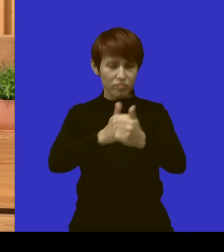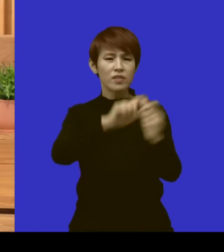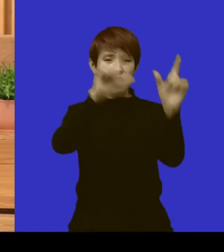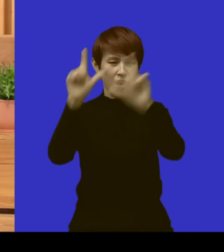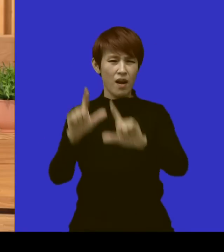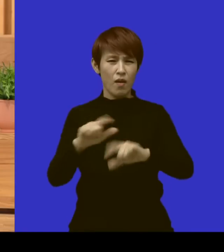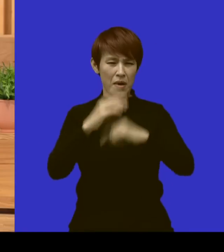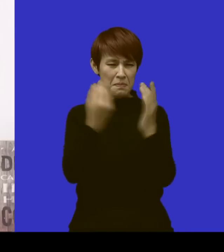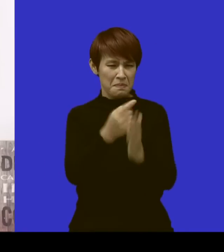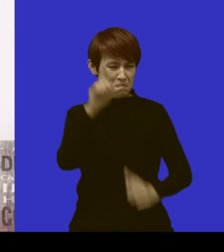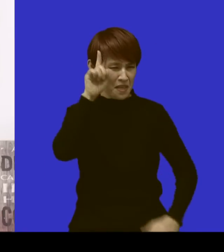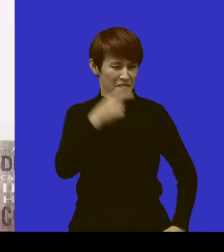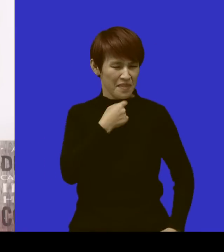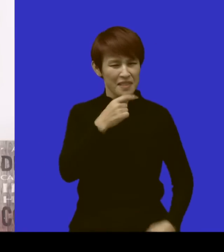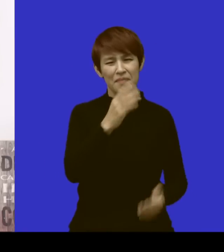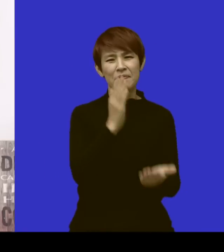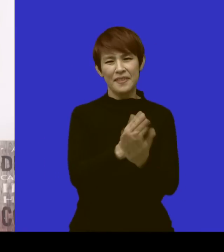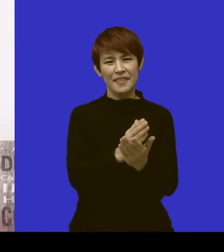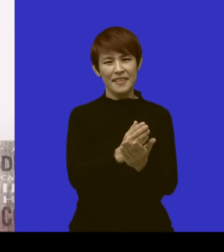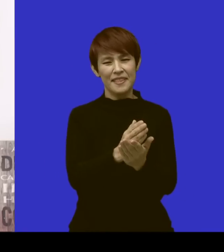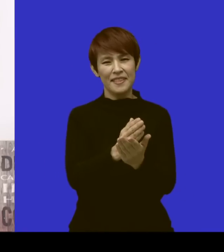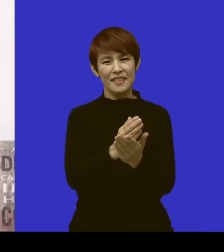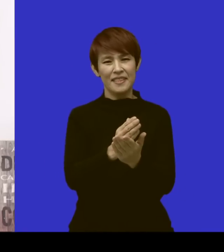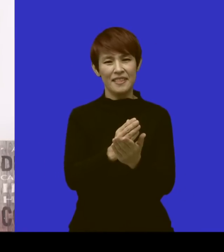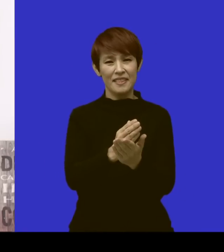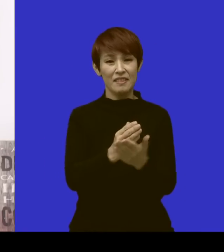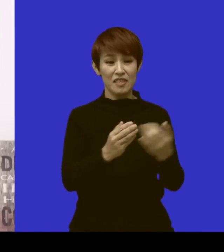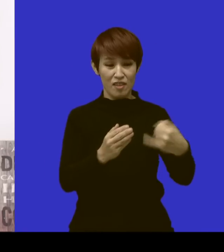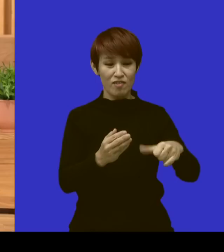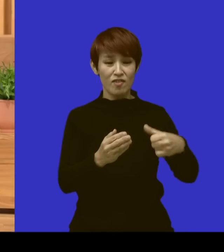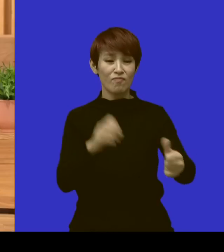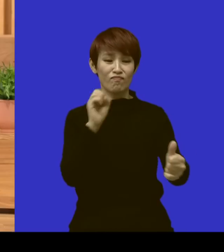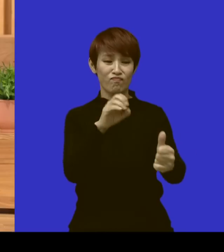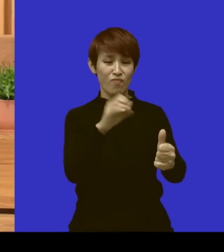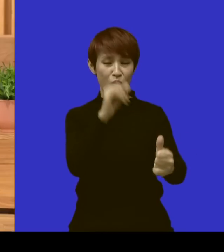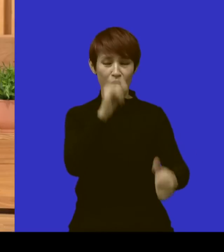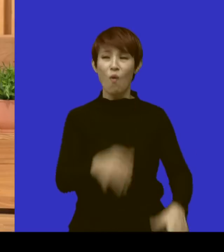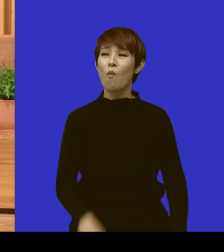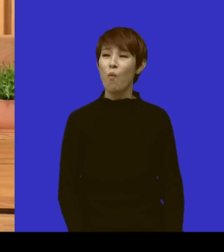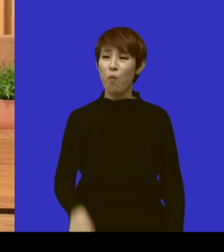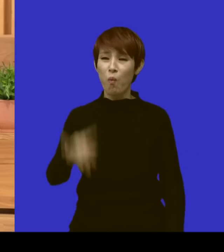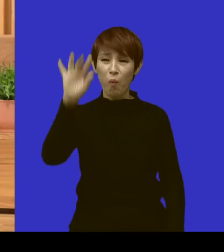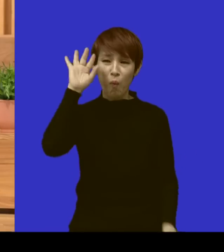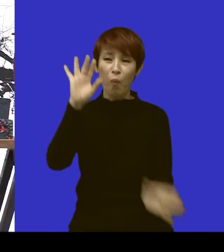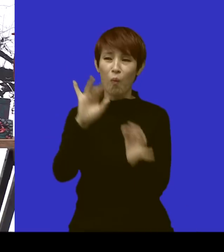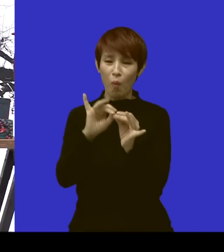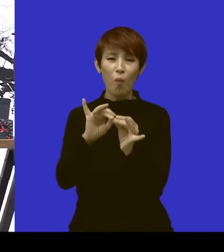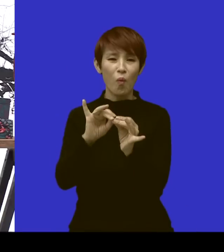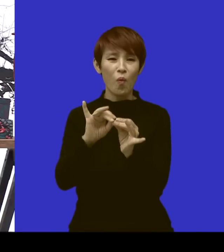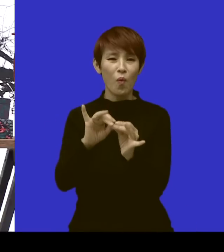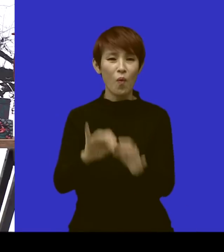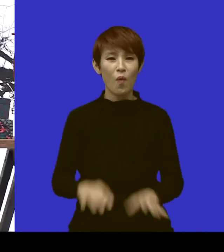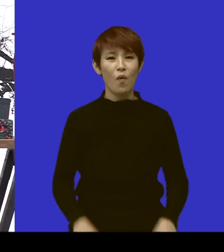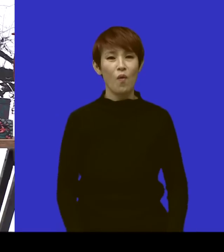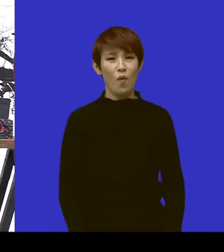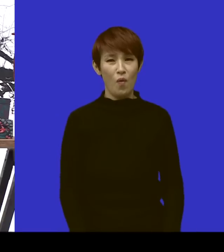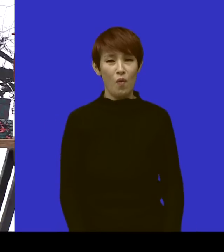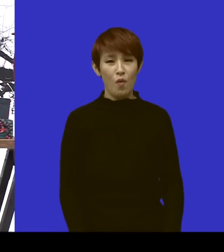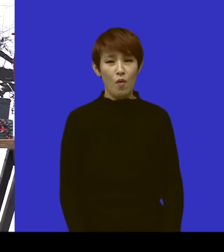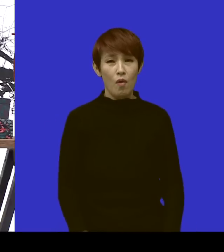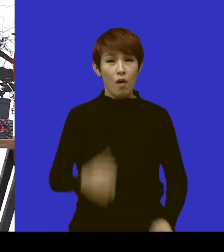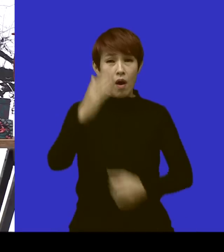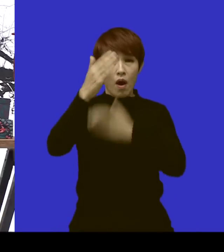뭘 완벽하게 하려고 하지 마라. 라는 말씀을 늘 자녀들에게 해주신다는 얘기를 듣고 그 말이 너무 와닿았어요. 대박. 저도 인생은 어차피